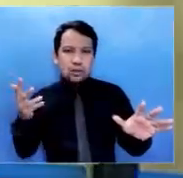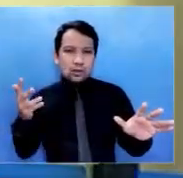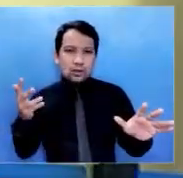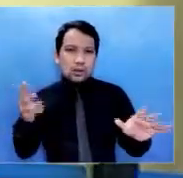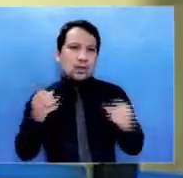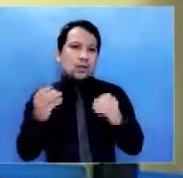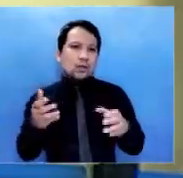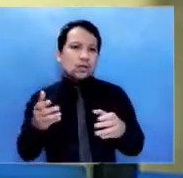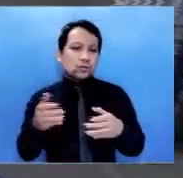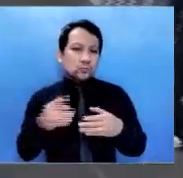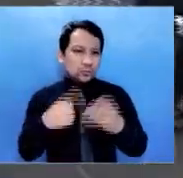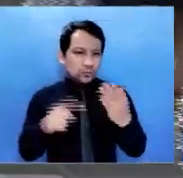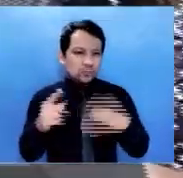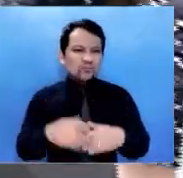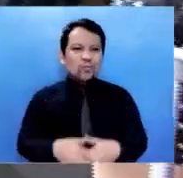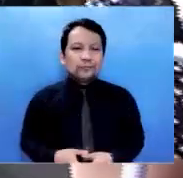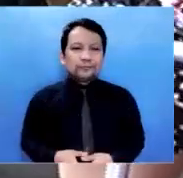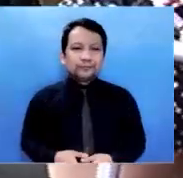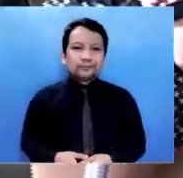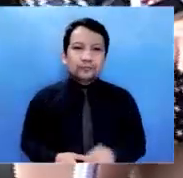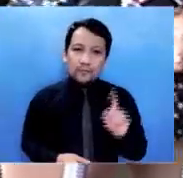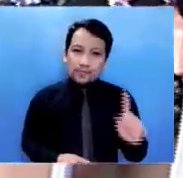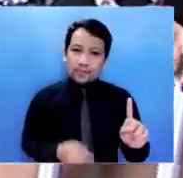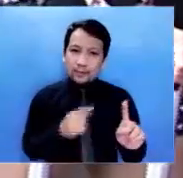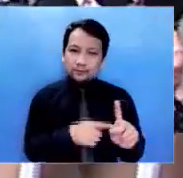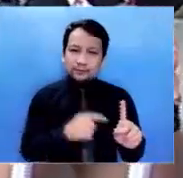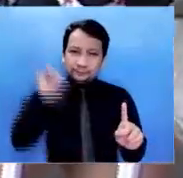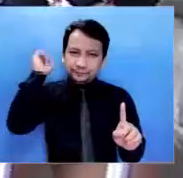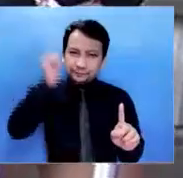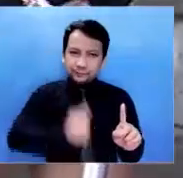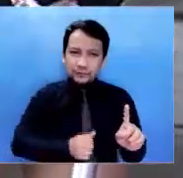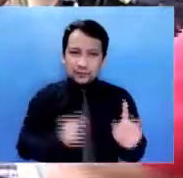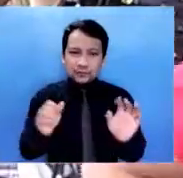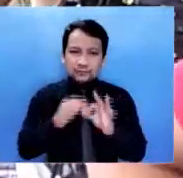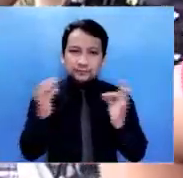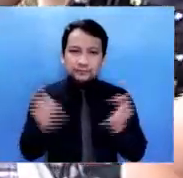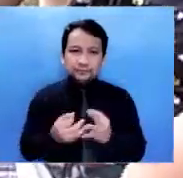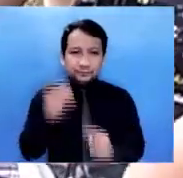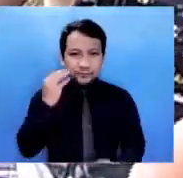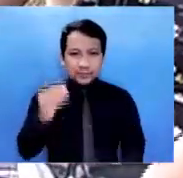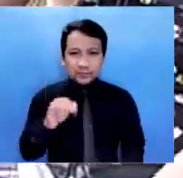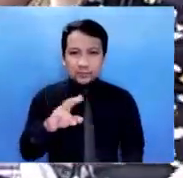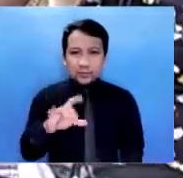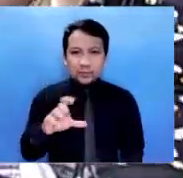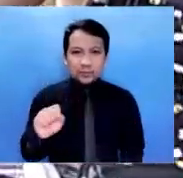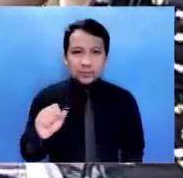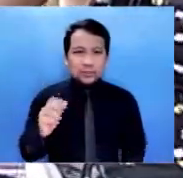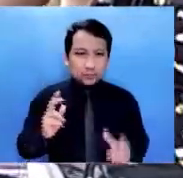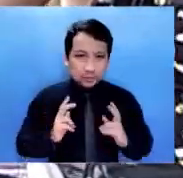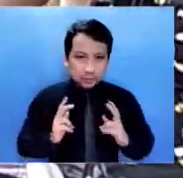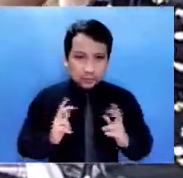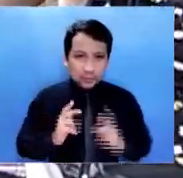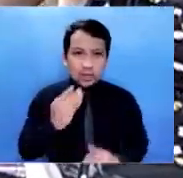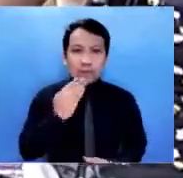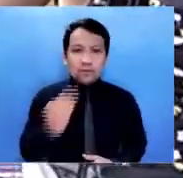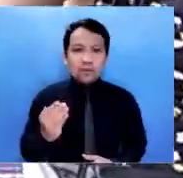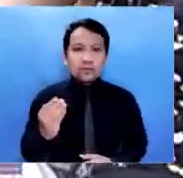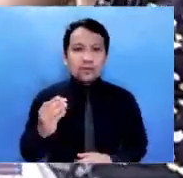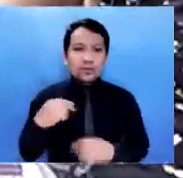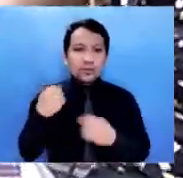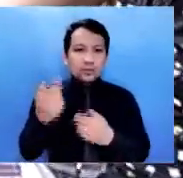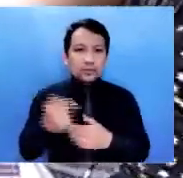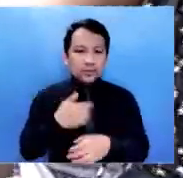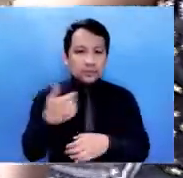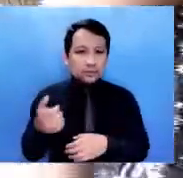check-in counters. Isa sa mga matiyagang pumila ang pamilya ni Maricel na magbabakasyon sa Bacolod hanggang sa Easter Sunday